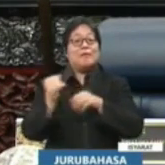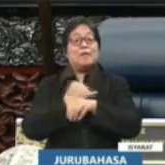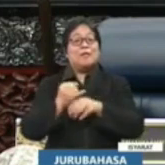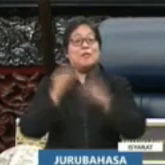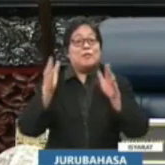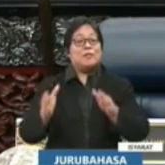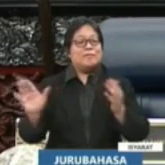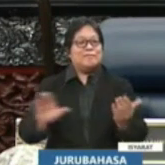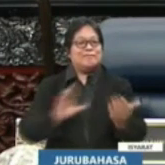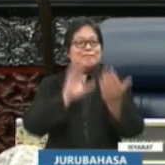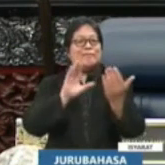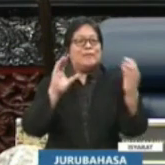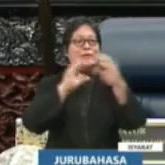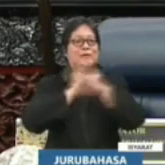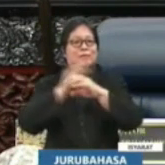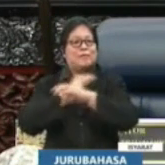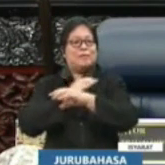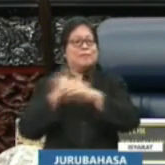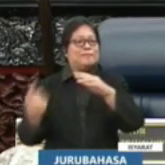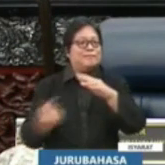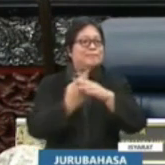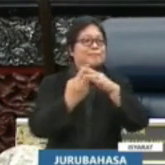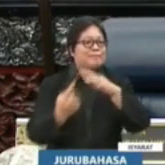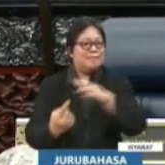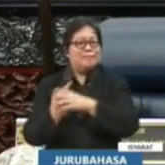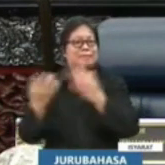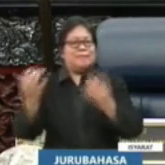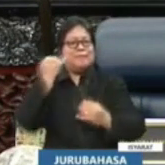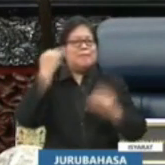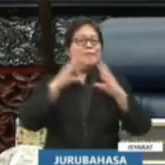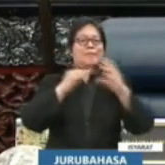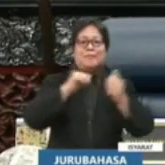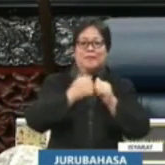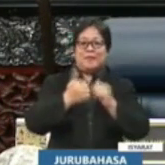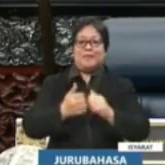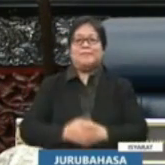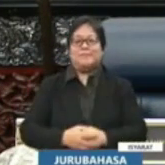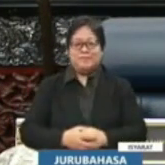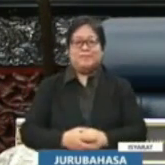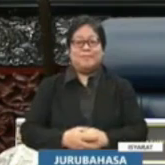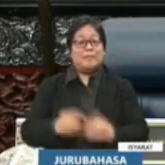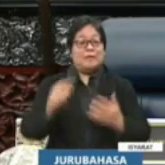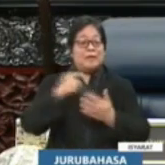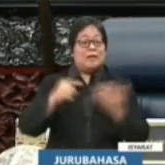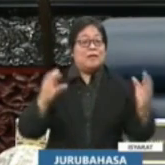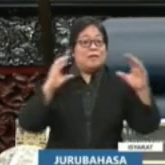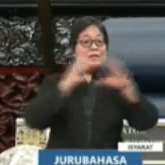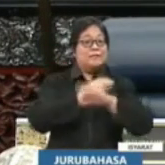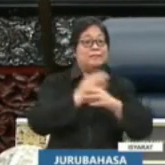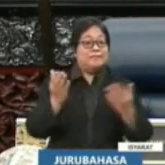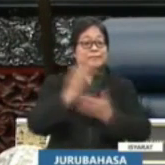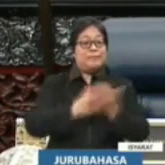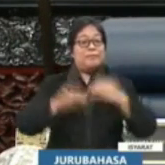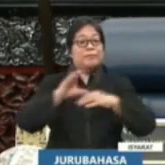industri bagi mendepani cabaran-cabaran yang timbul serta mencari penyelesaian terhadap cabaran tersebut. Antara cabaran yang dihadapi oleh